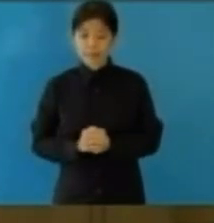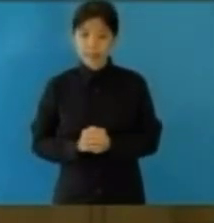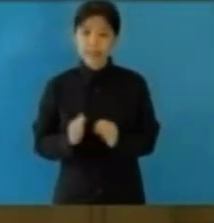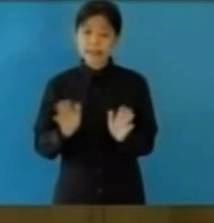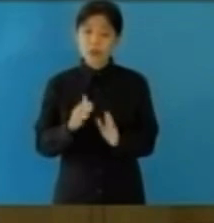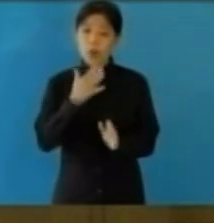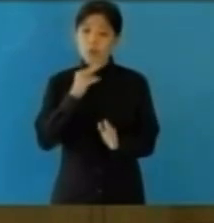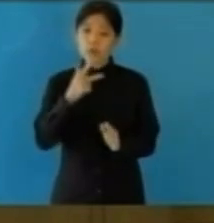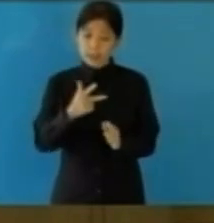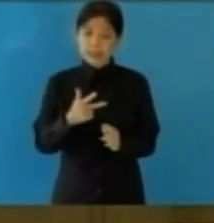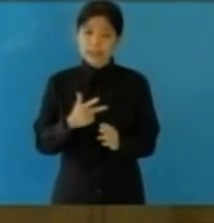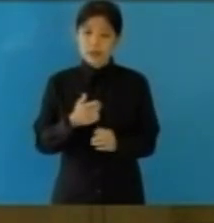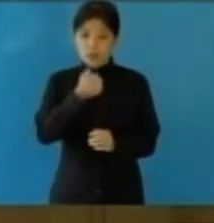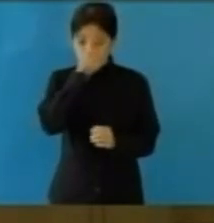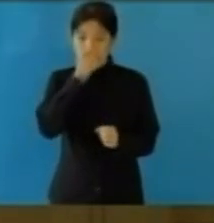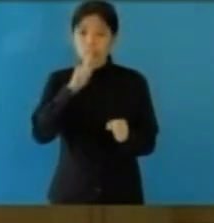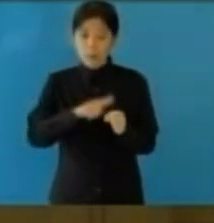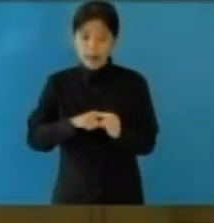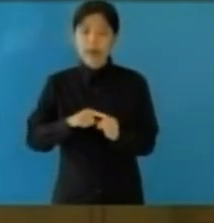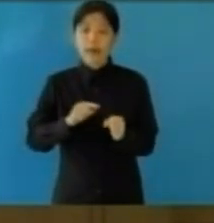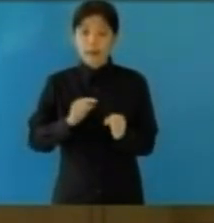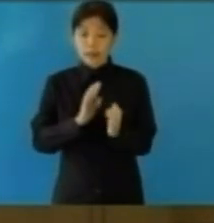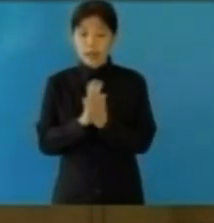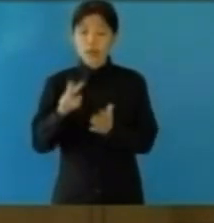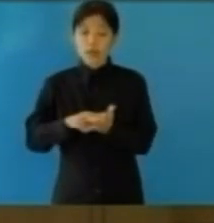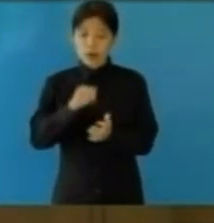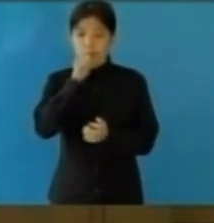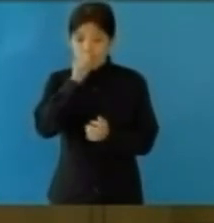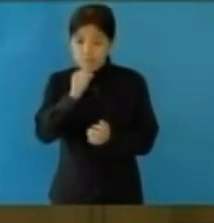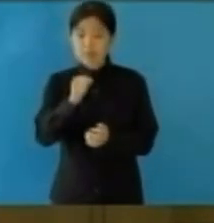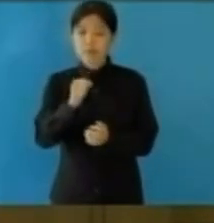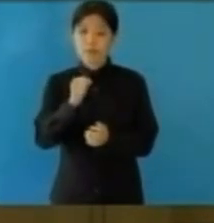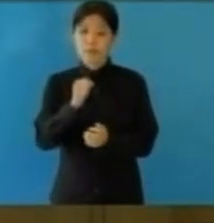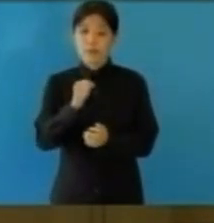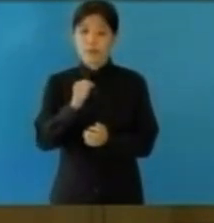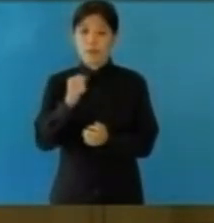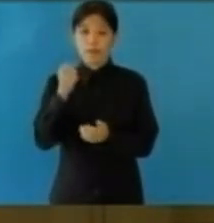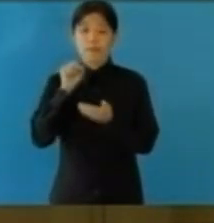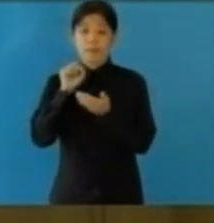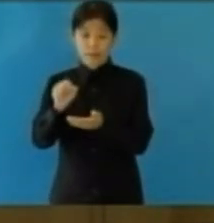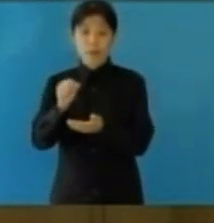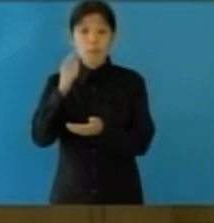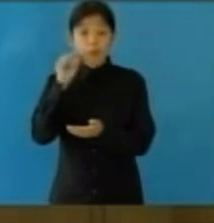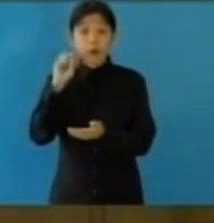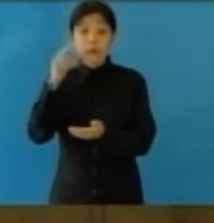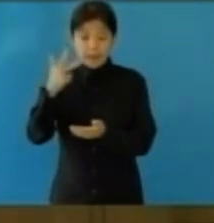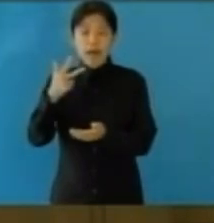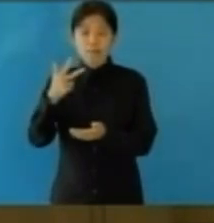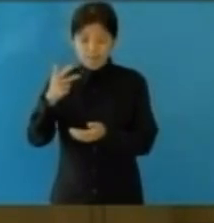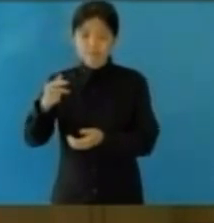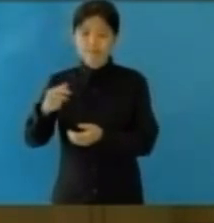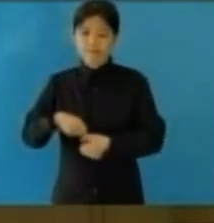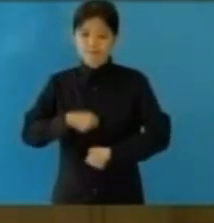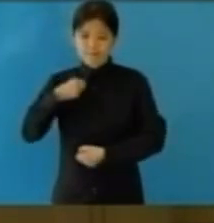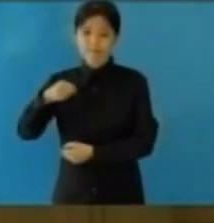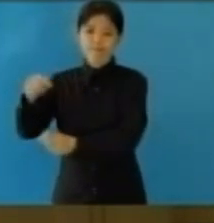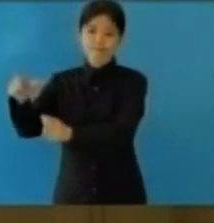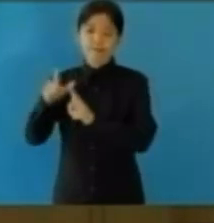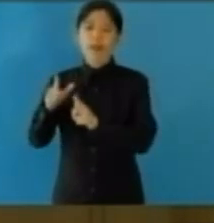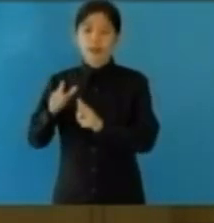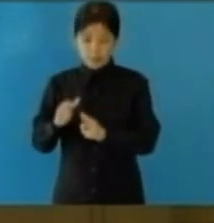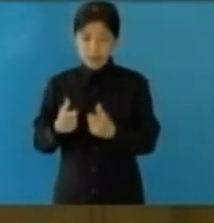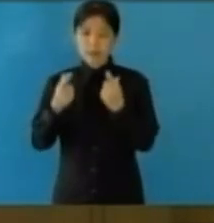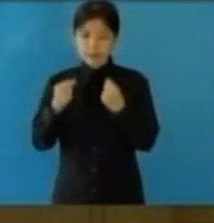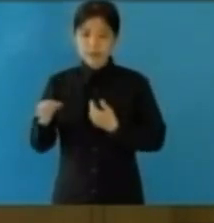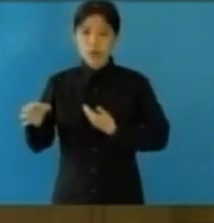実等の観点からも望ましいとの考え方から、鹿児島市から正式に活用の申し出があれば、鹿児島市へ売却する方向で対応したいと